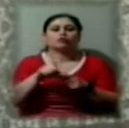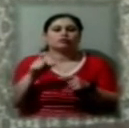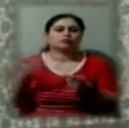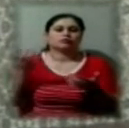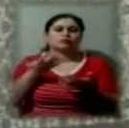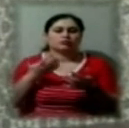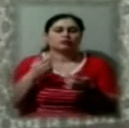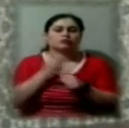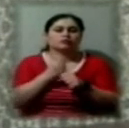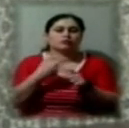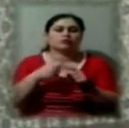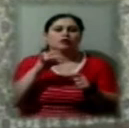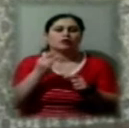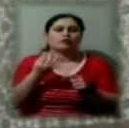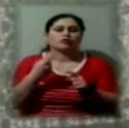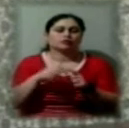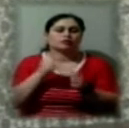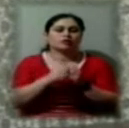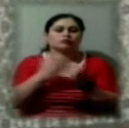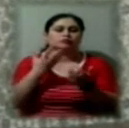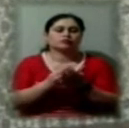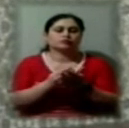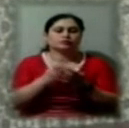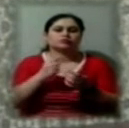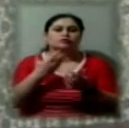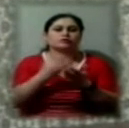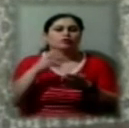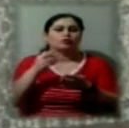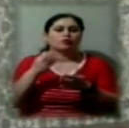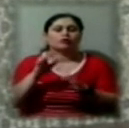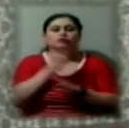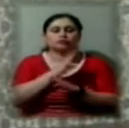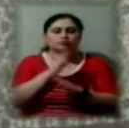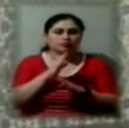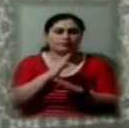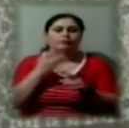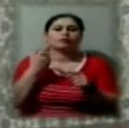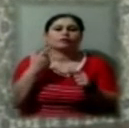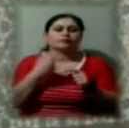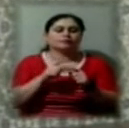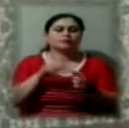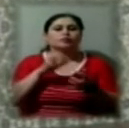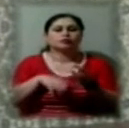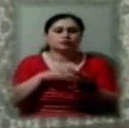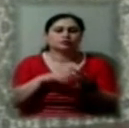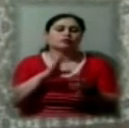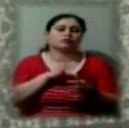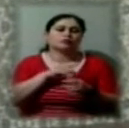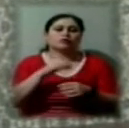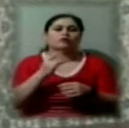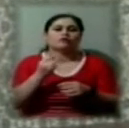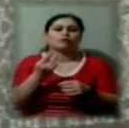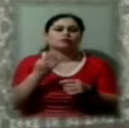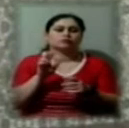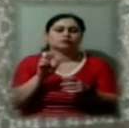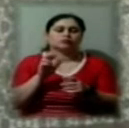цю революцію, кожен має за собою, має свою долю, кожен має свої, скажімо, якісь причини бути в цій революції. От, відповідно,